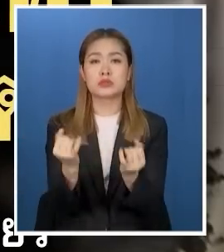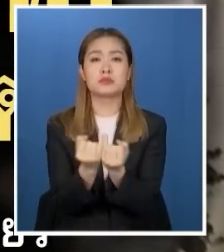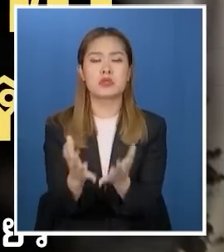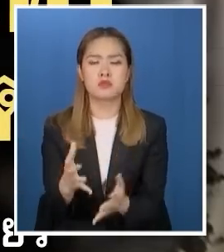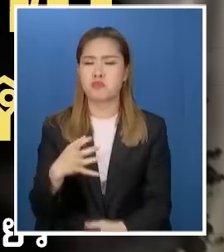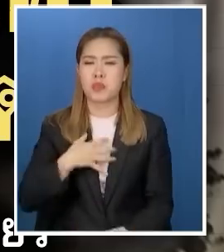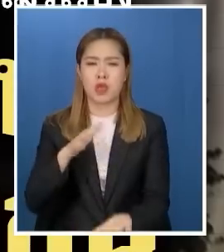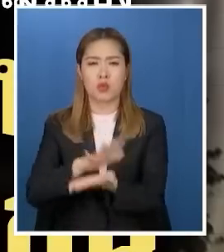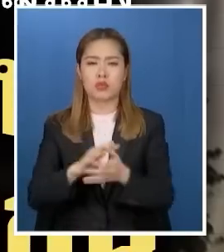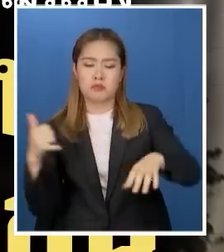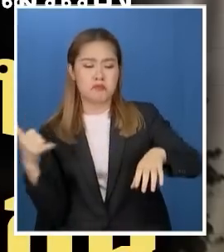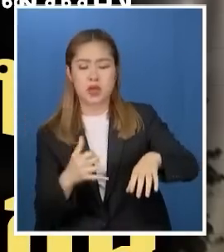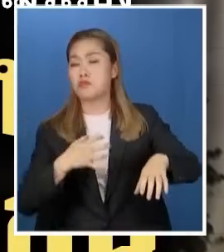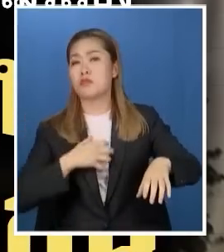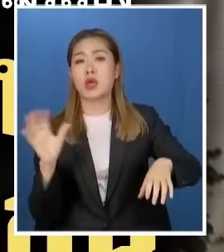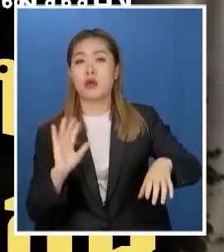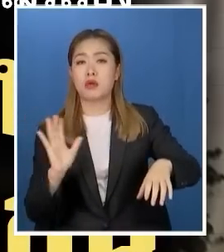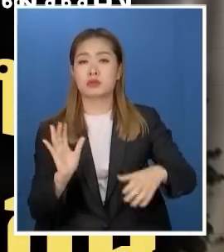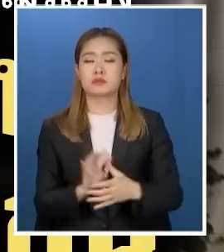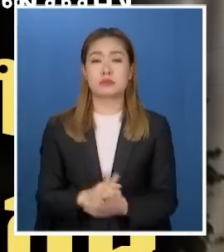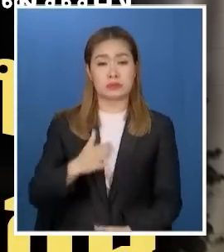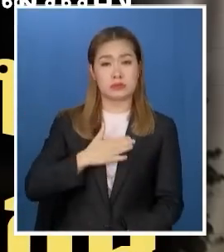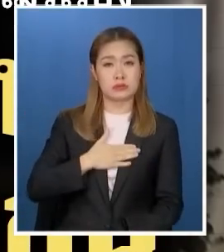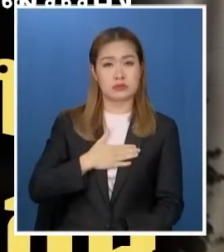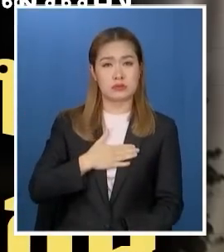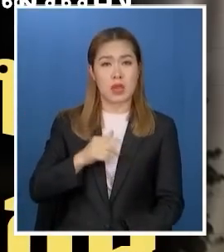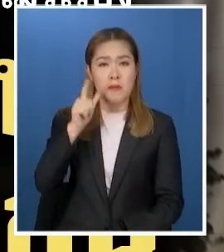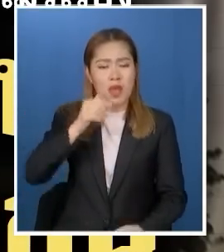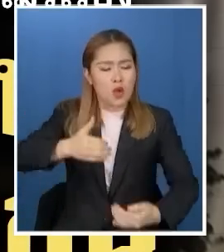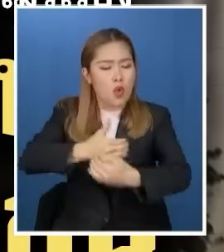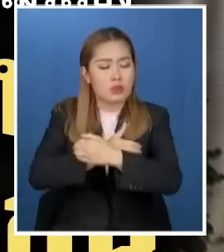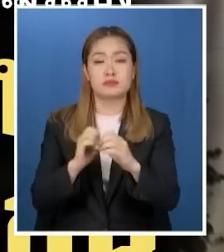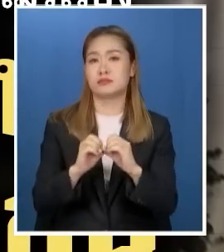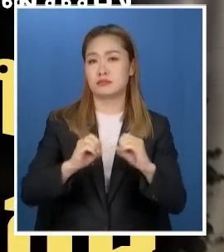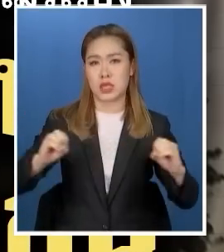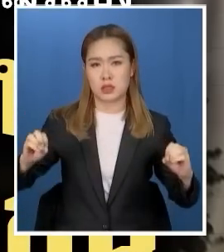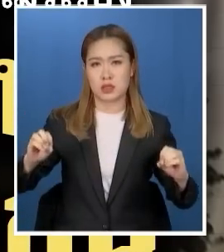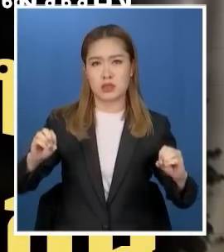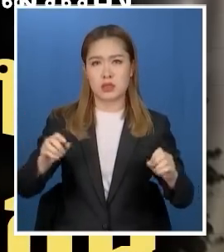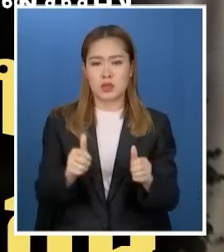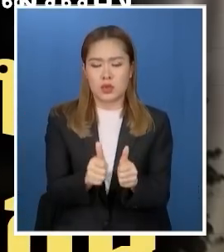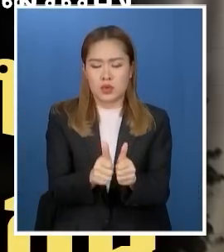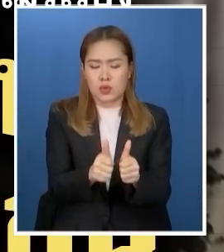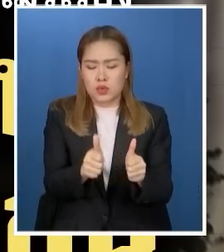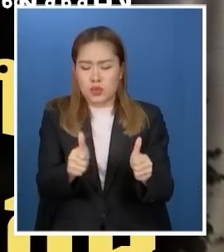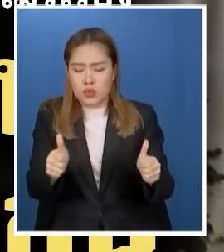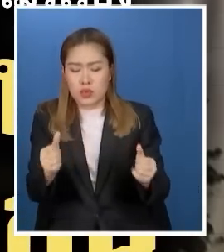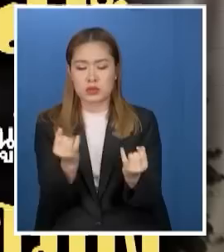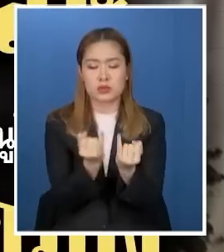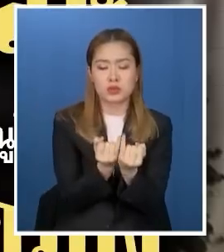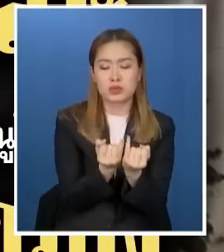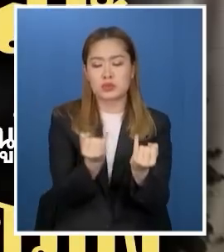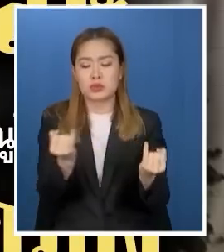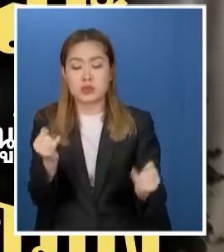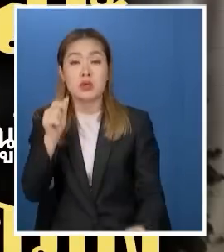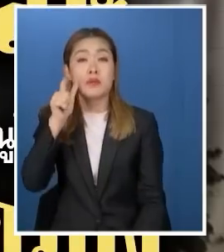ไม่อยากไปโรงเรียนแล้วมีการบอกอีกนะว่าหนูไม่เคยกอดแม่เลย หนูค่อยๆห่างไปเหมือนไม่สนิทจน